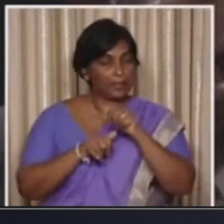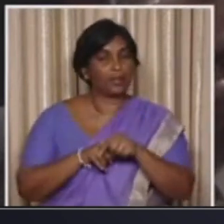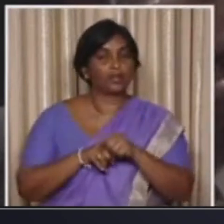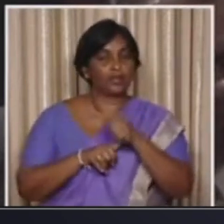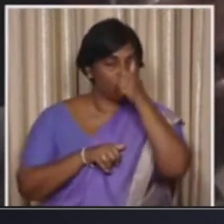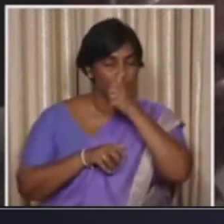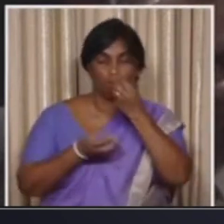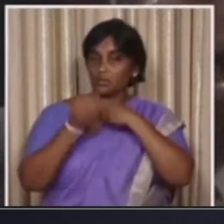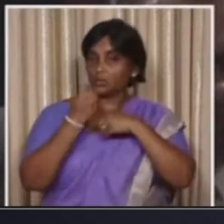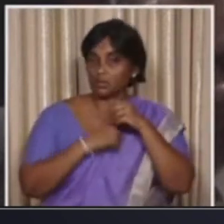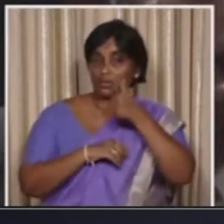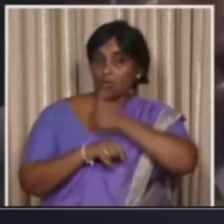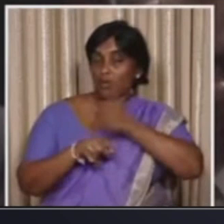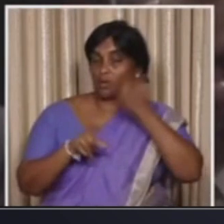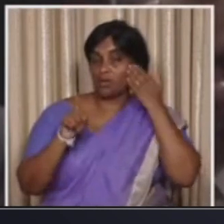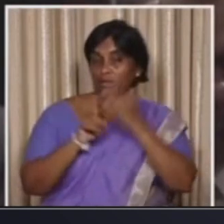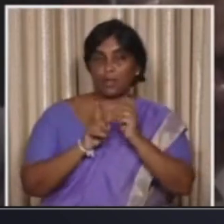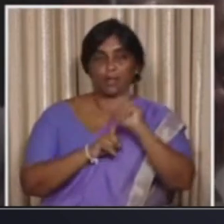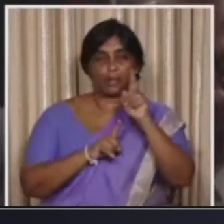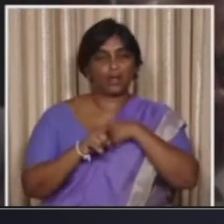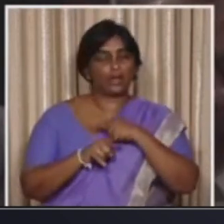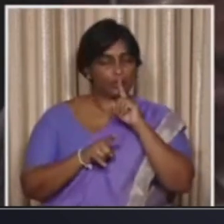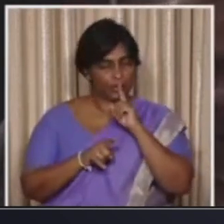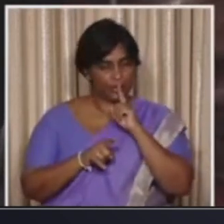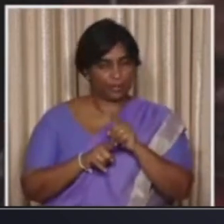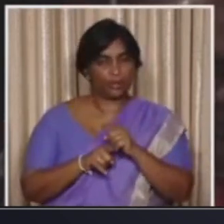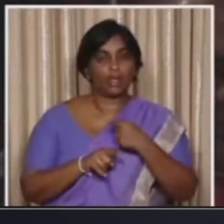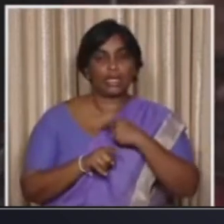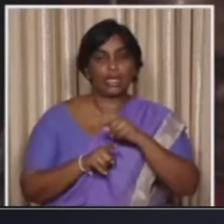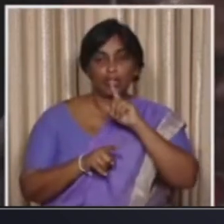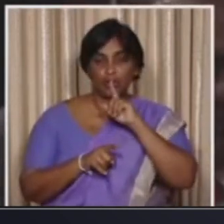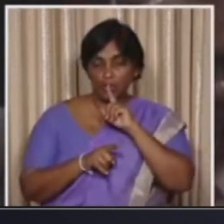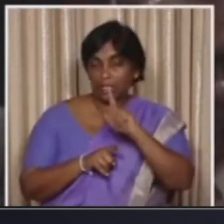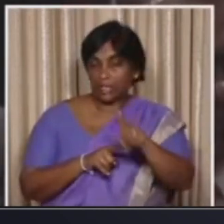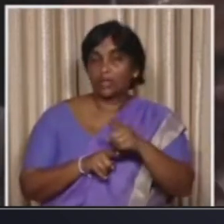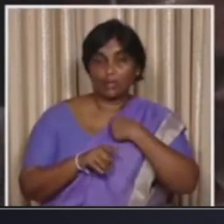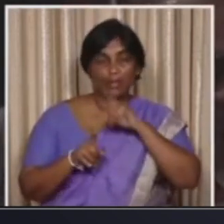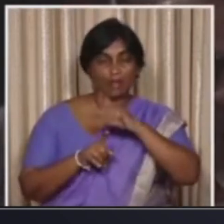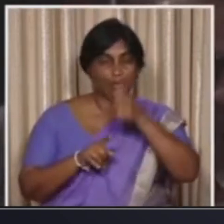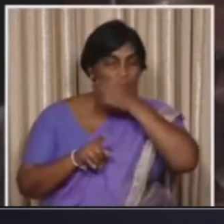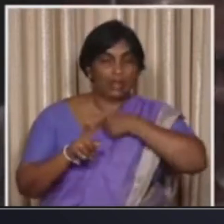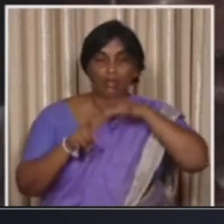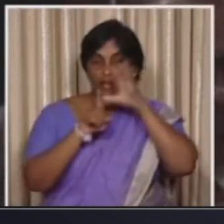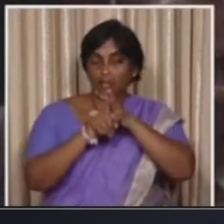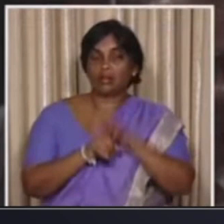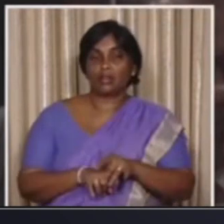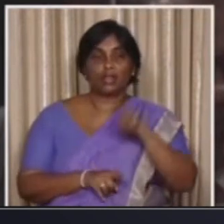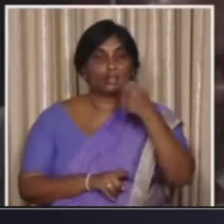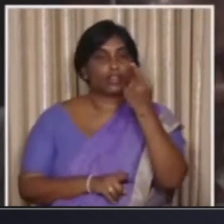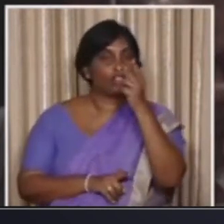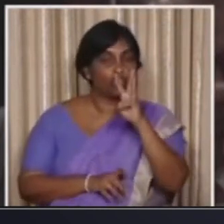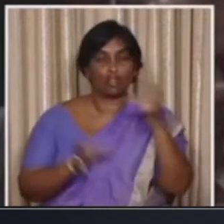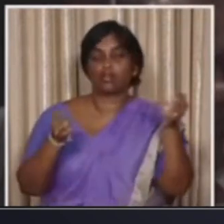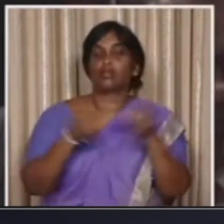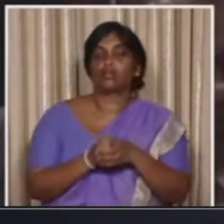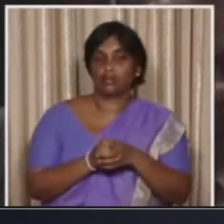hora kaapu horu pilibada me parliamentu api kiwwa api eda hema kiyanakota mokada kare garu sabhapathumani 113ak ekathu